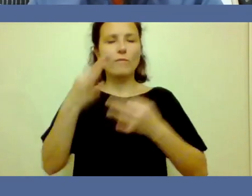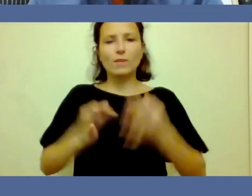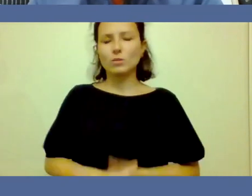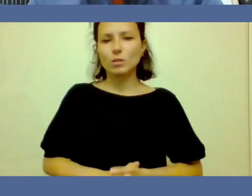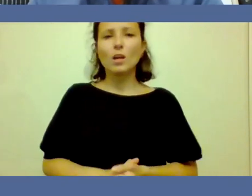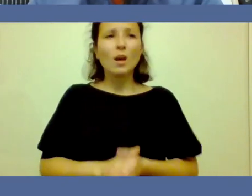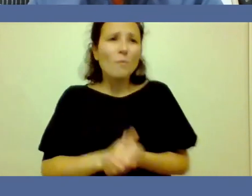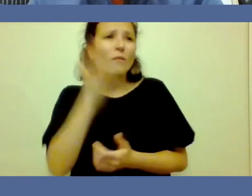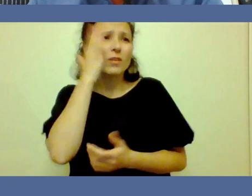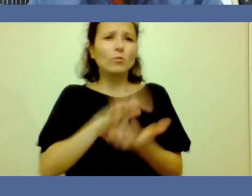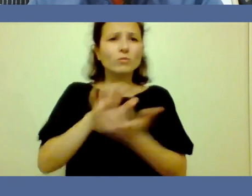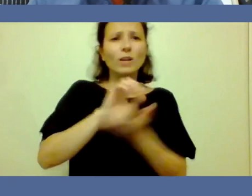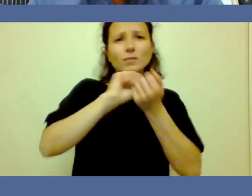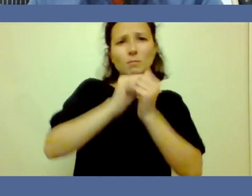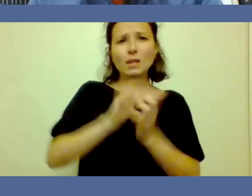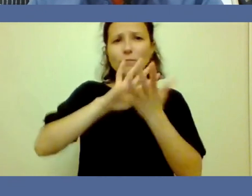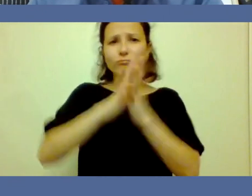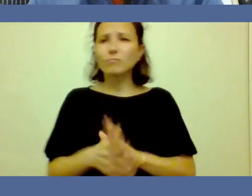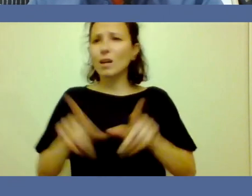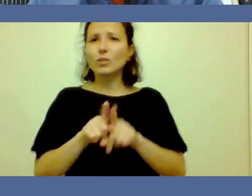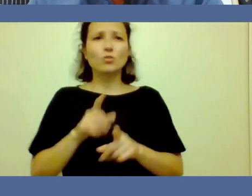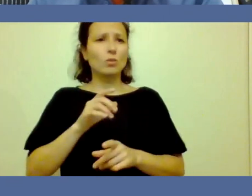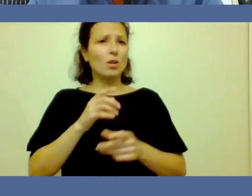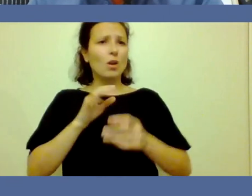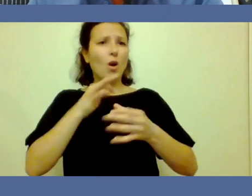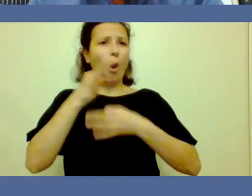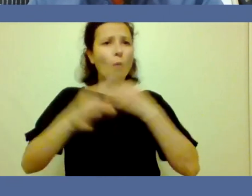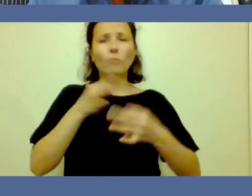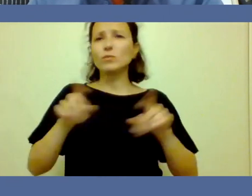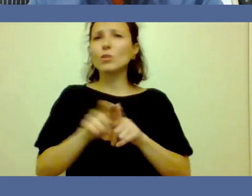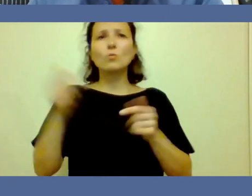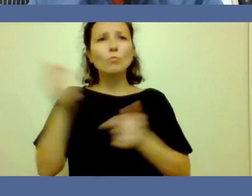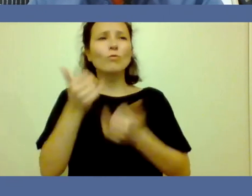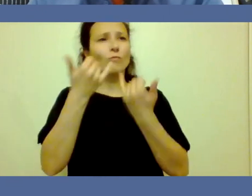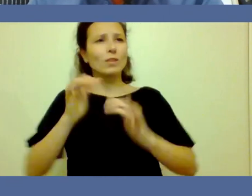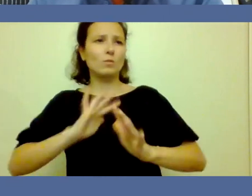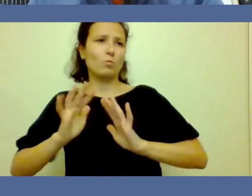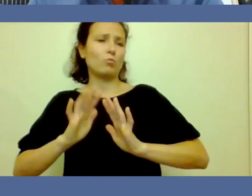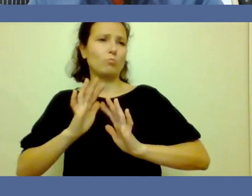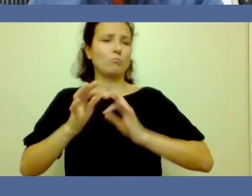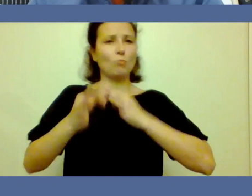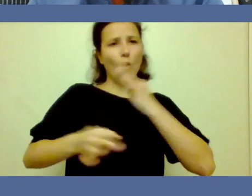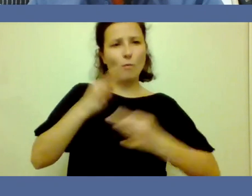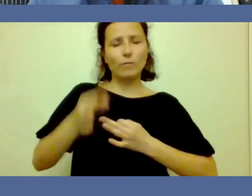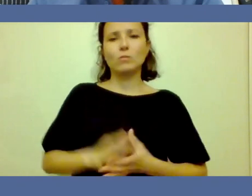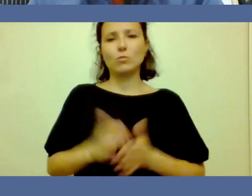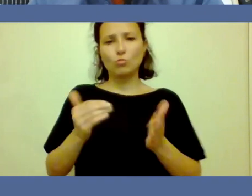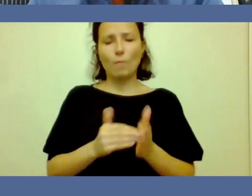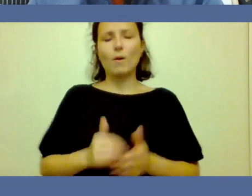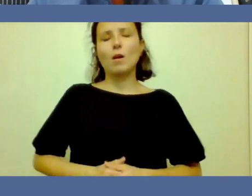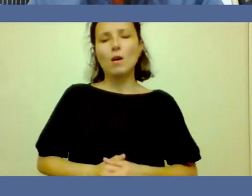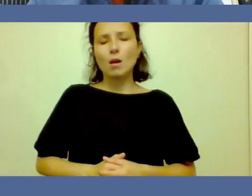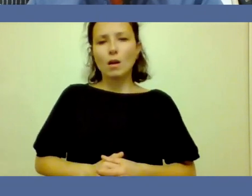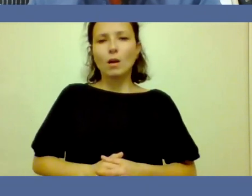się zmienia, jak i te opowieści muszą być w inny sposób opowiedziane. Nie jestem zwolenniczką nadal takiego